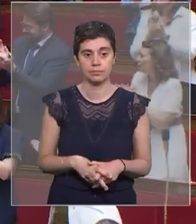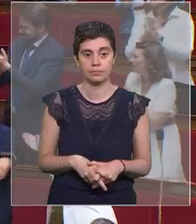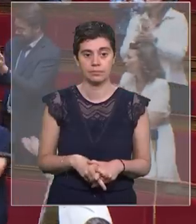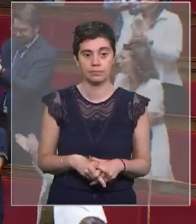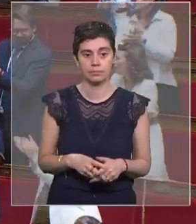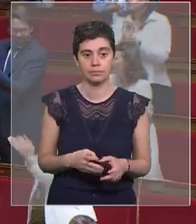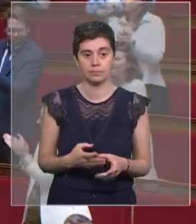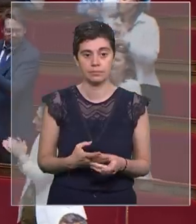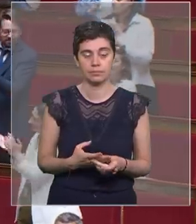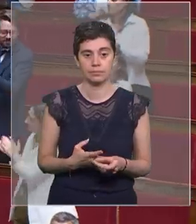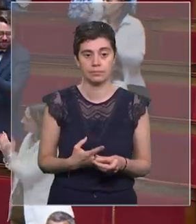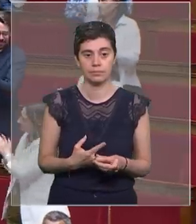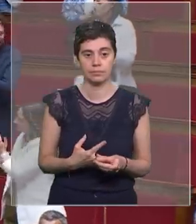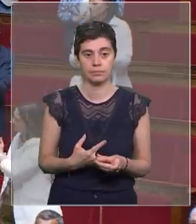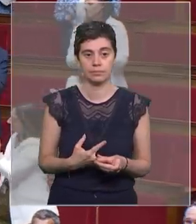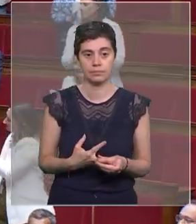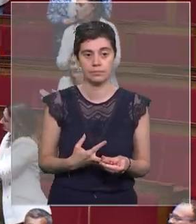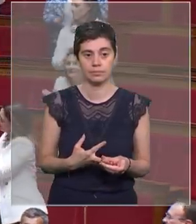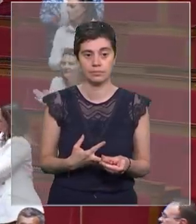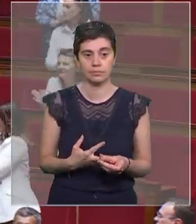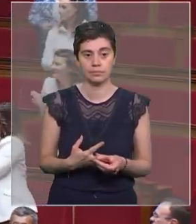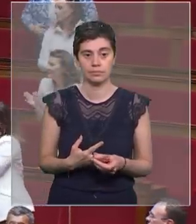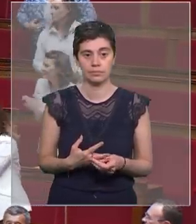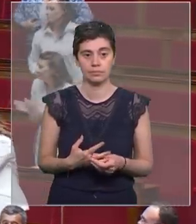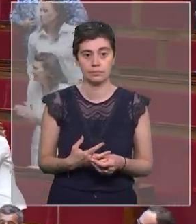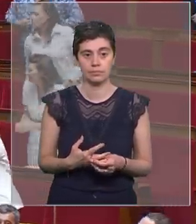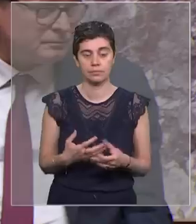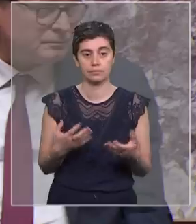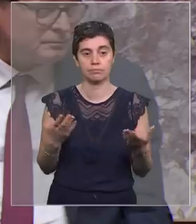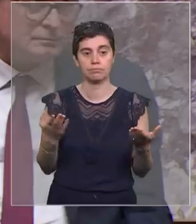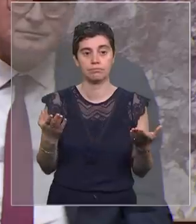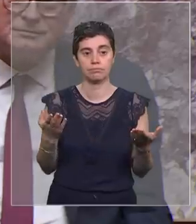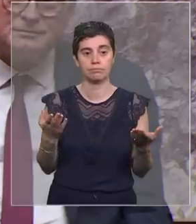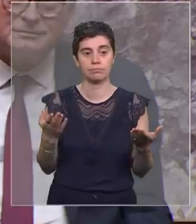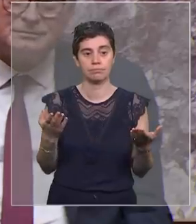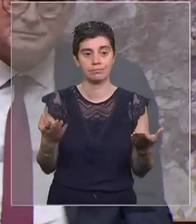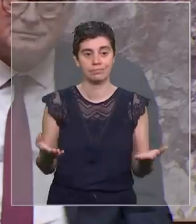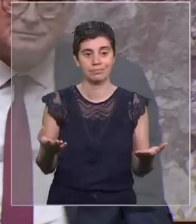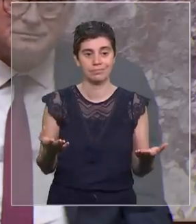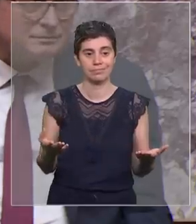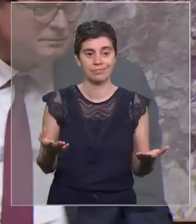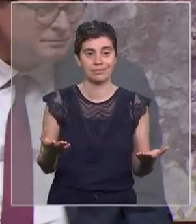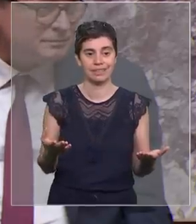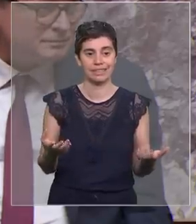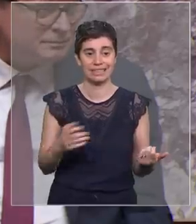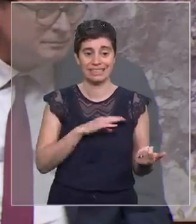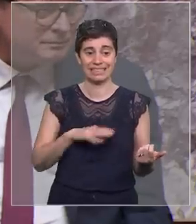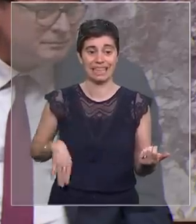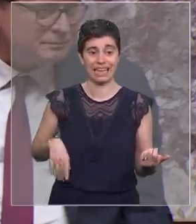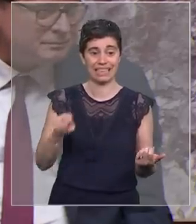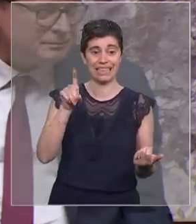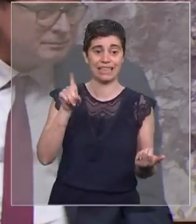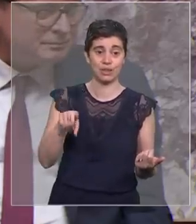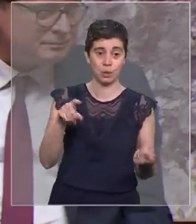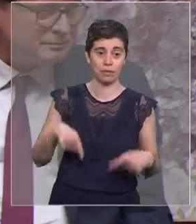Il s'agit de sa dernière question au gouvernement, donc il aura